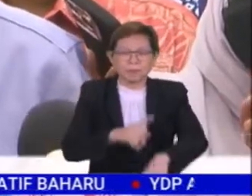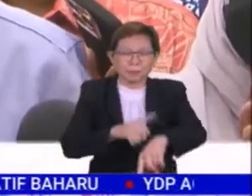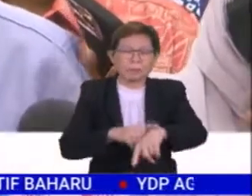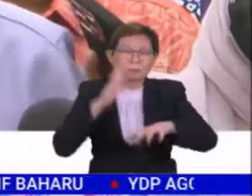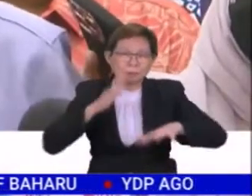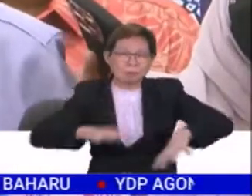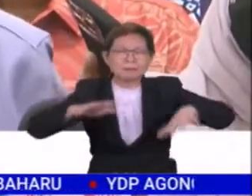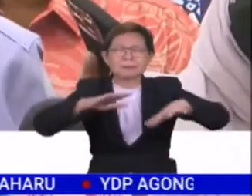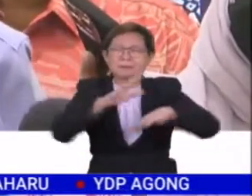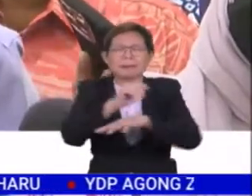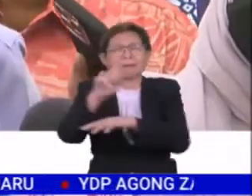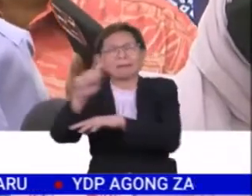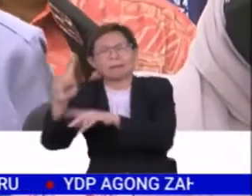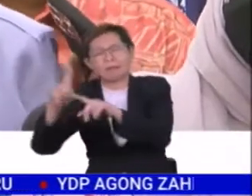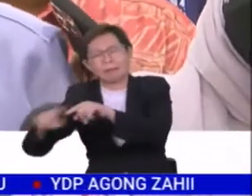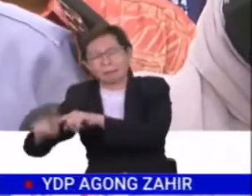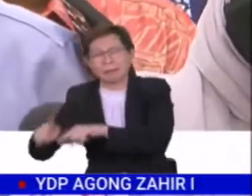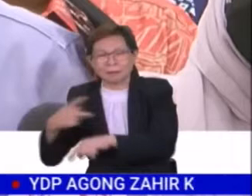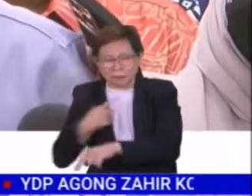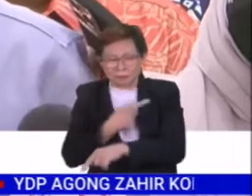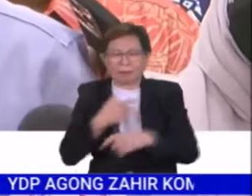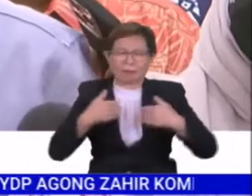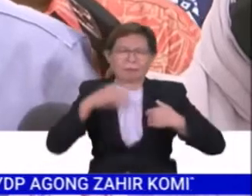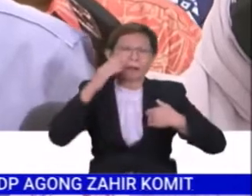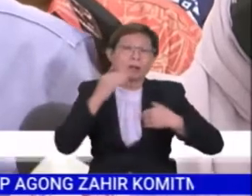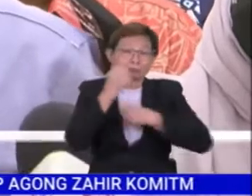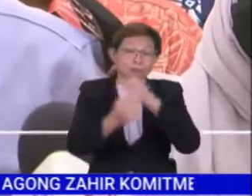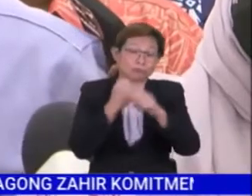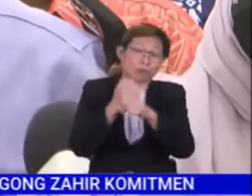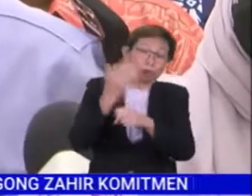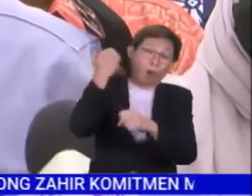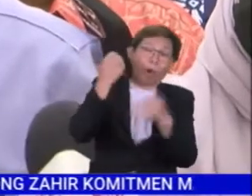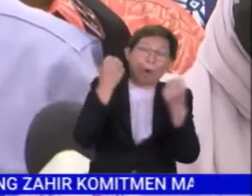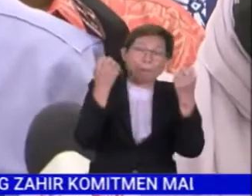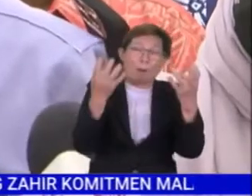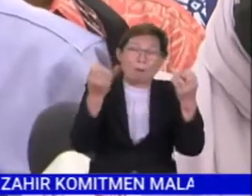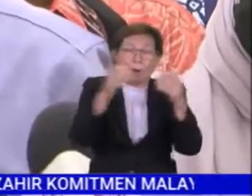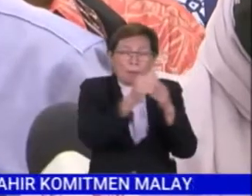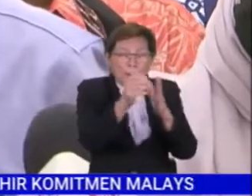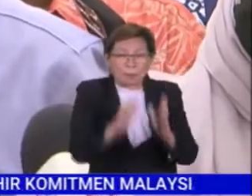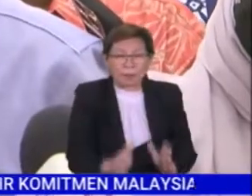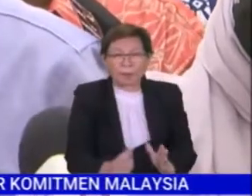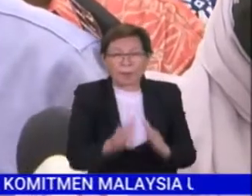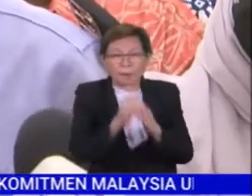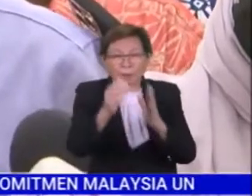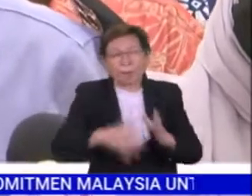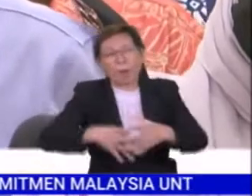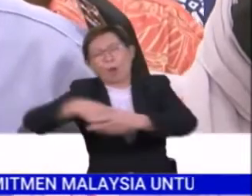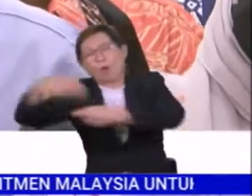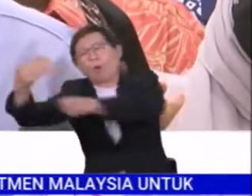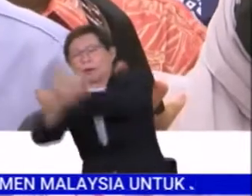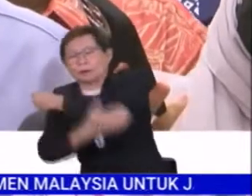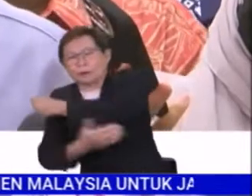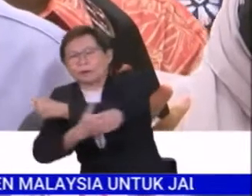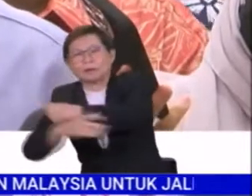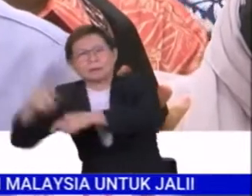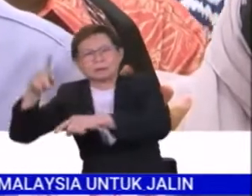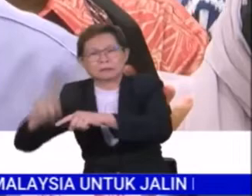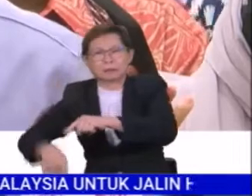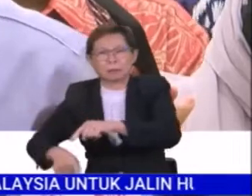dan sebagainya. Sebab kita ada pengalaman tahun lepas. Ramai pemimpin-pemimpin telah di luar negara dan tidak